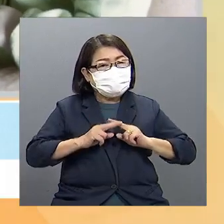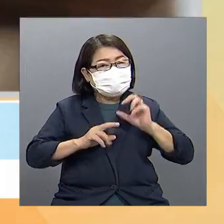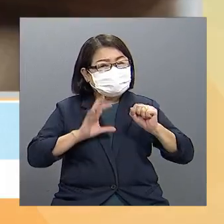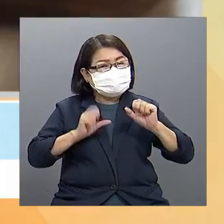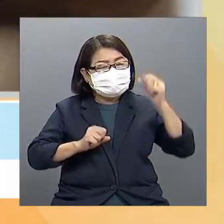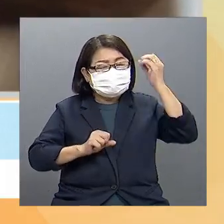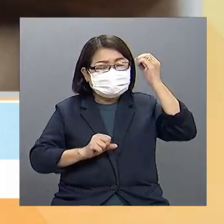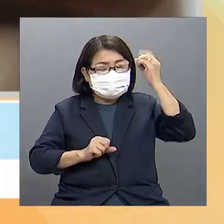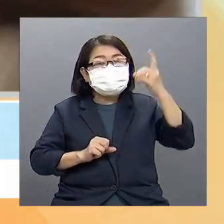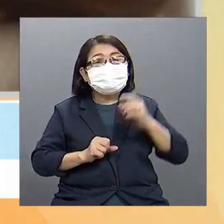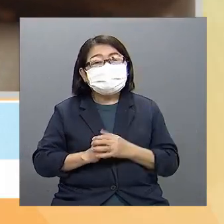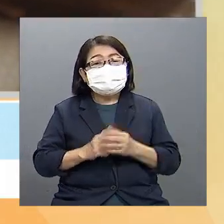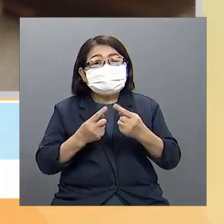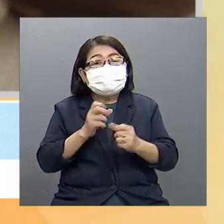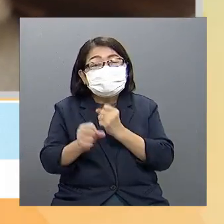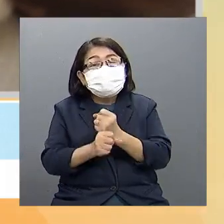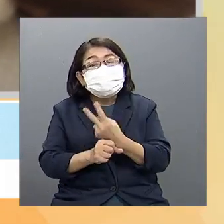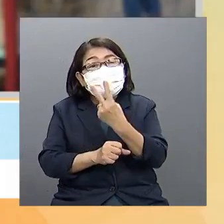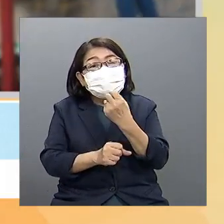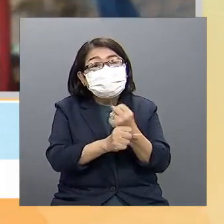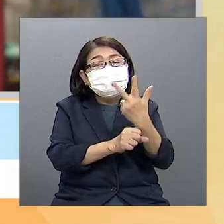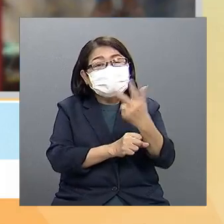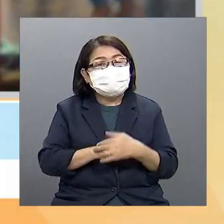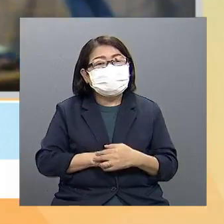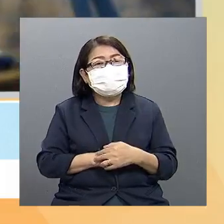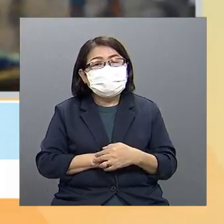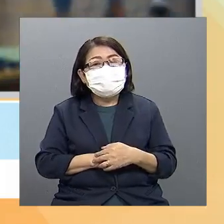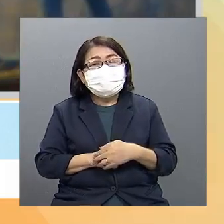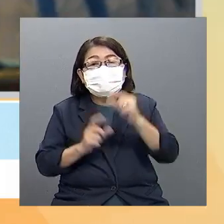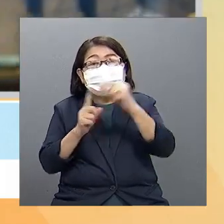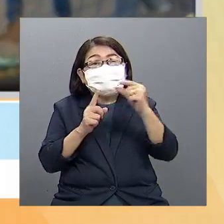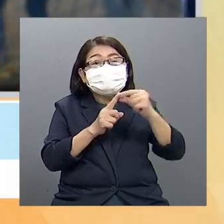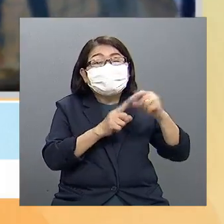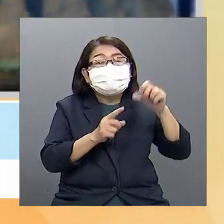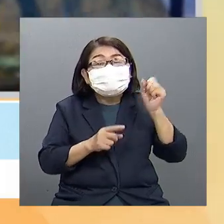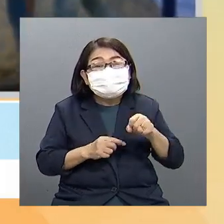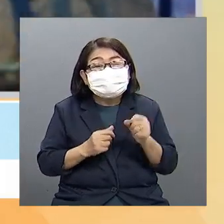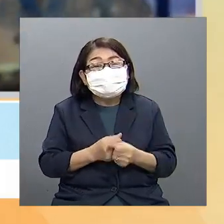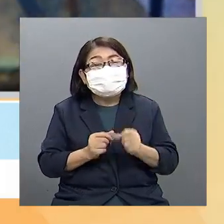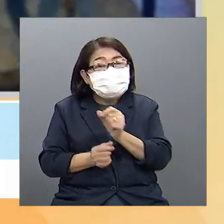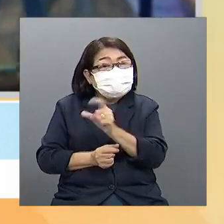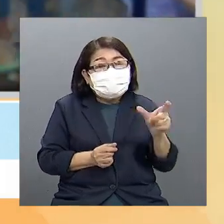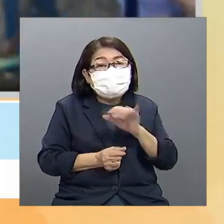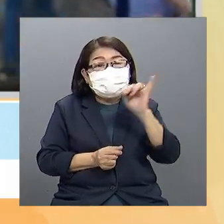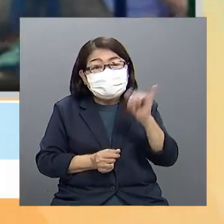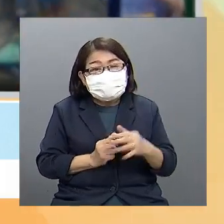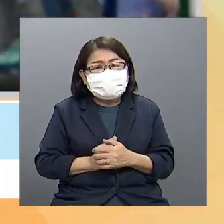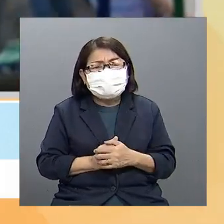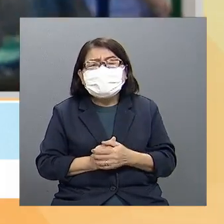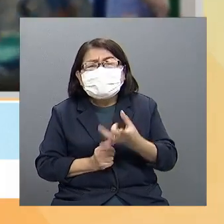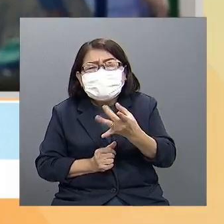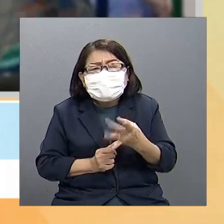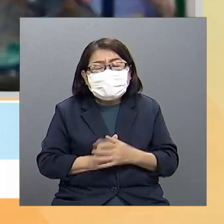ขวบเนี่ยคำต้องสั้นและง่ายเพราะอธิบาย ซับซ้อนมากฟังไม่ถึงครึ่ง ค่ะ